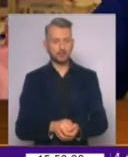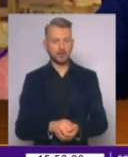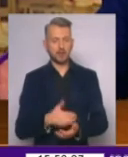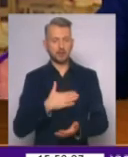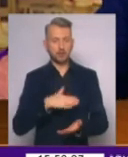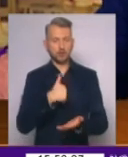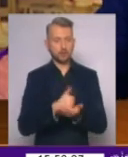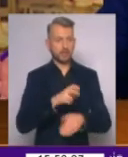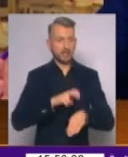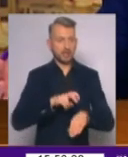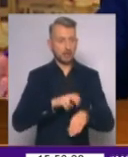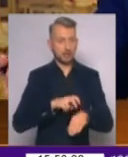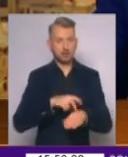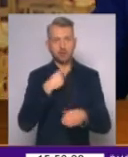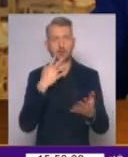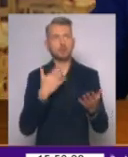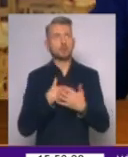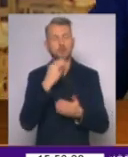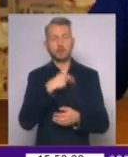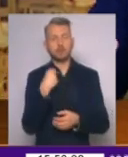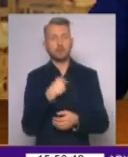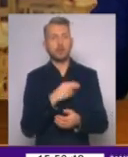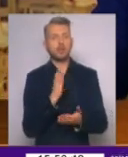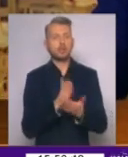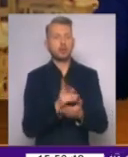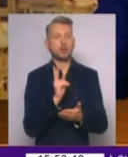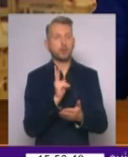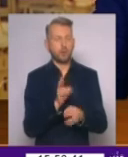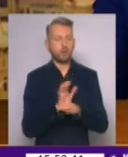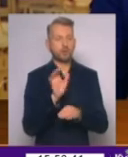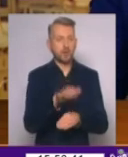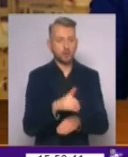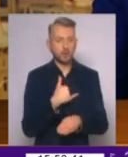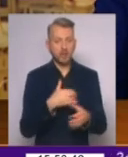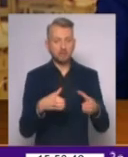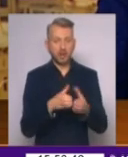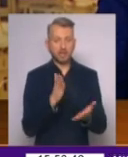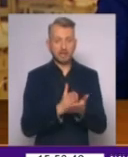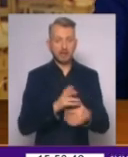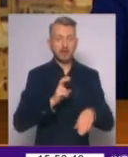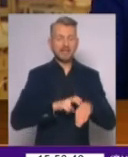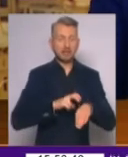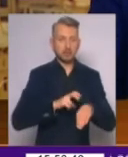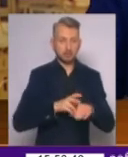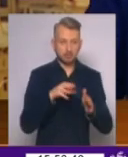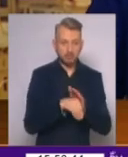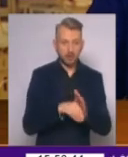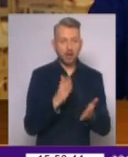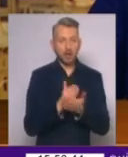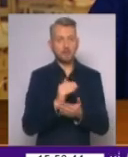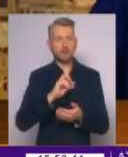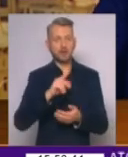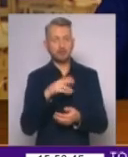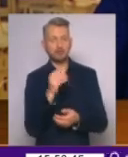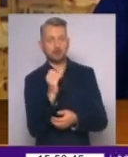головні лікарі, як швидко допомога, ну, слава Богу, є хоч кого посилати. Бо знаєте, у нас бригада є лікарські на швидкі допомоги, а є фельдшерські окремі,